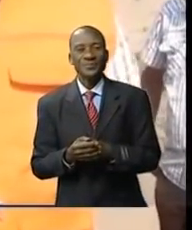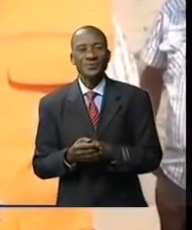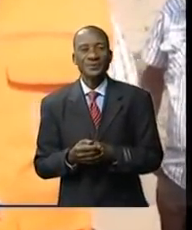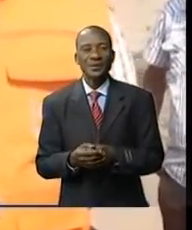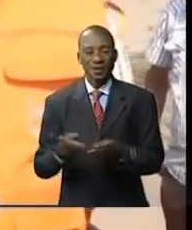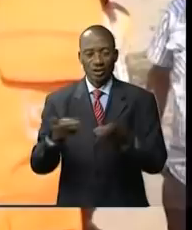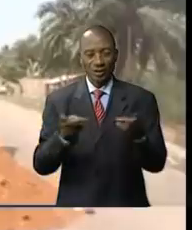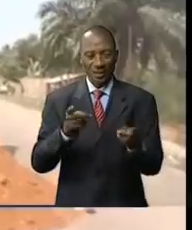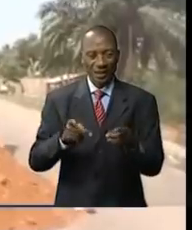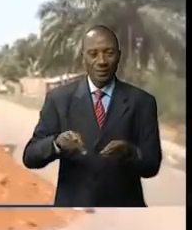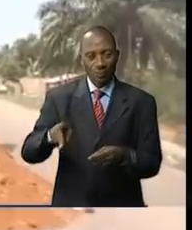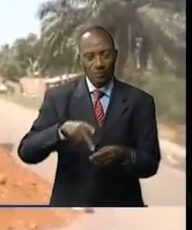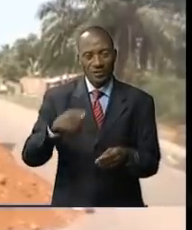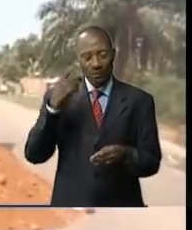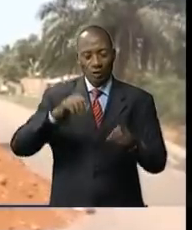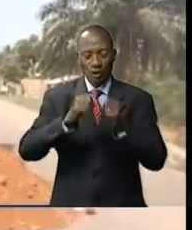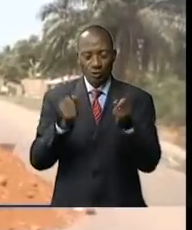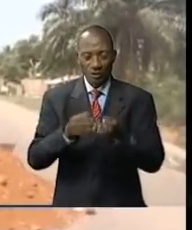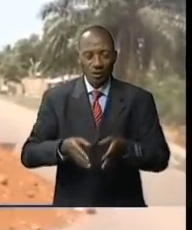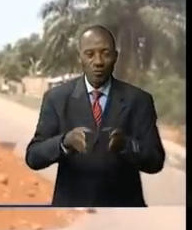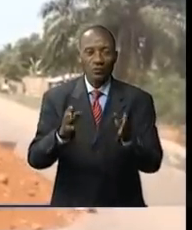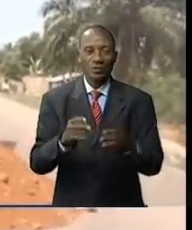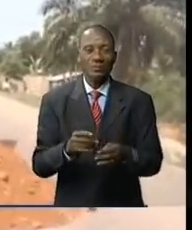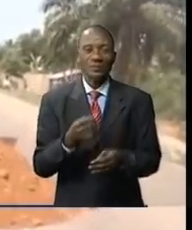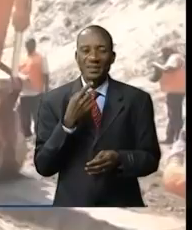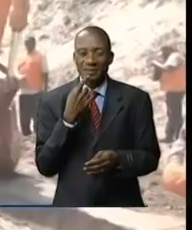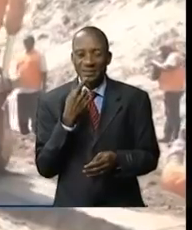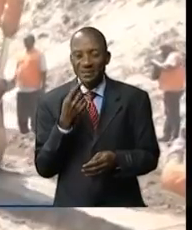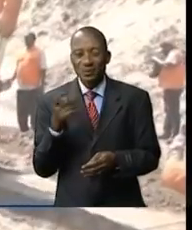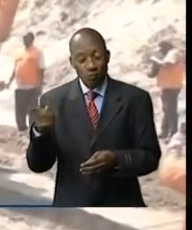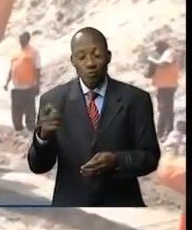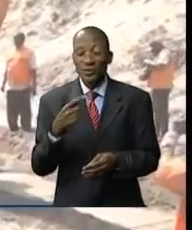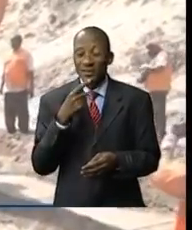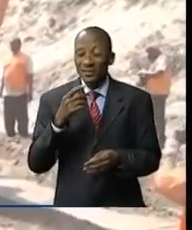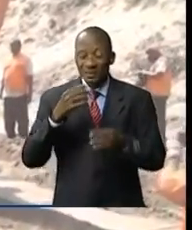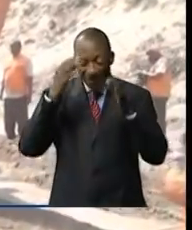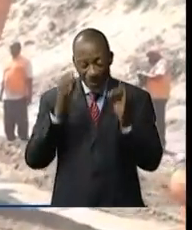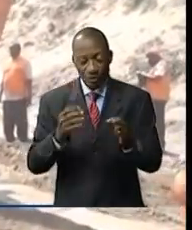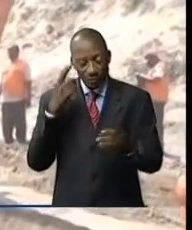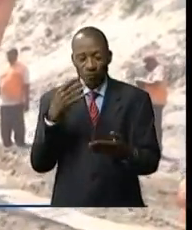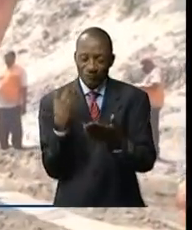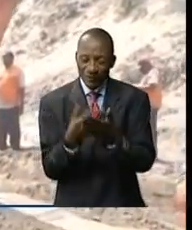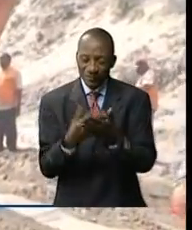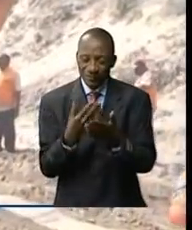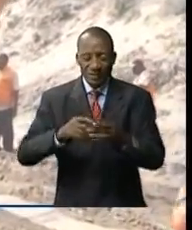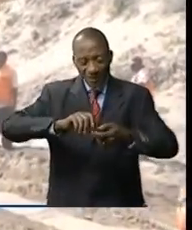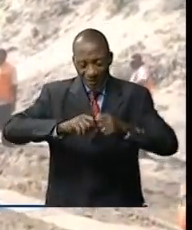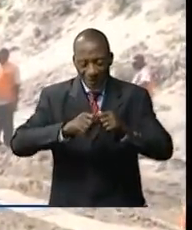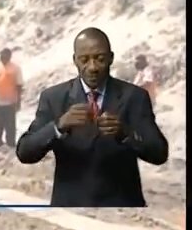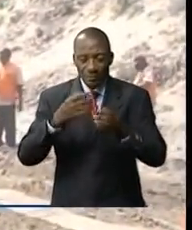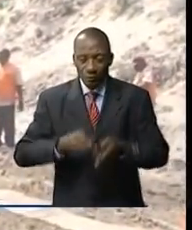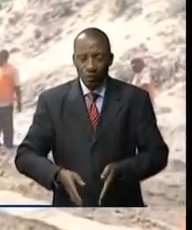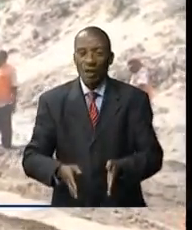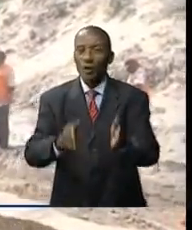directeur provincial de l'office de route, son service reste très déterminé à la réparation de cet endroit et surtout cette route qui a un